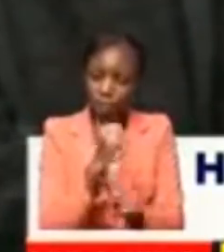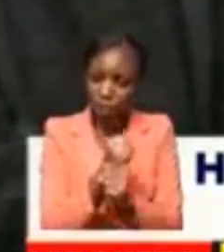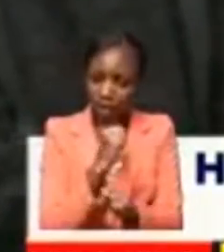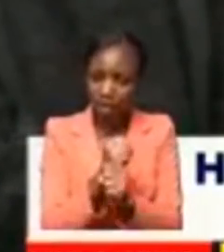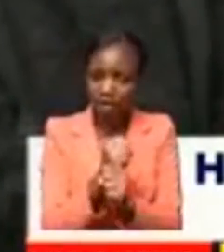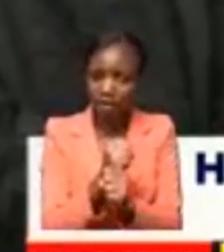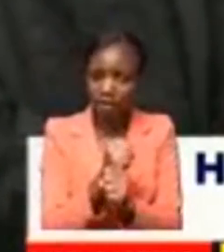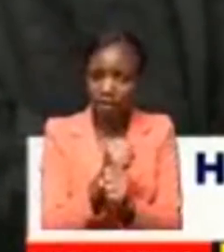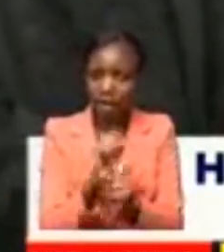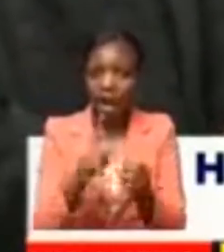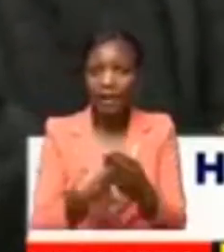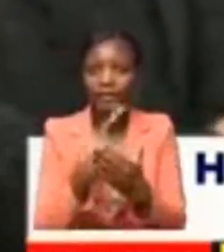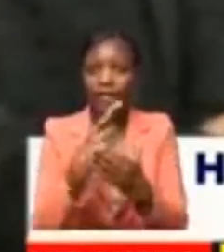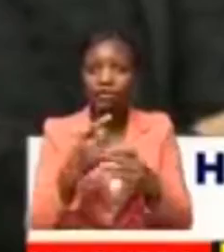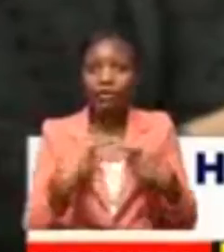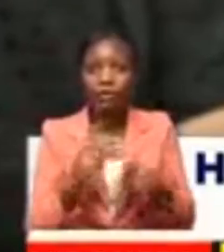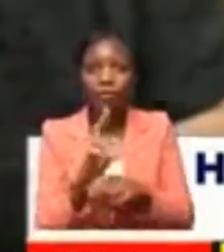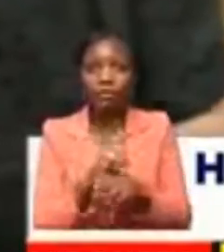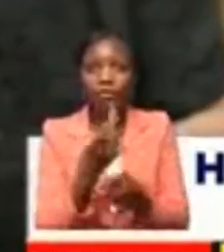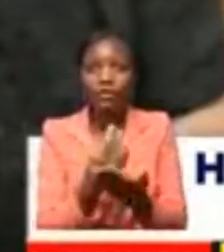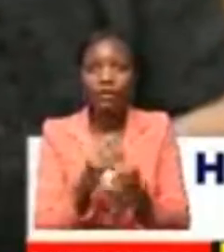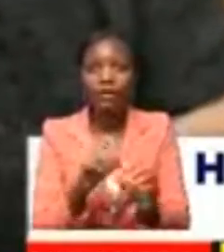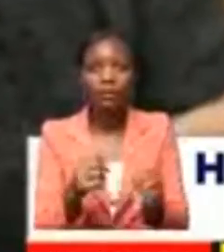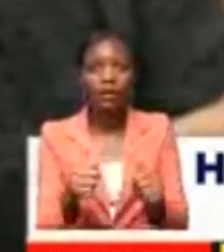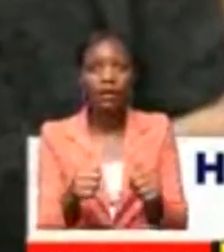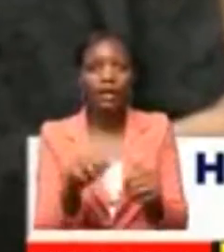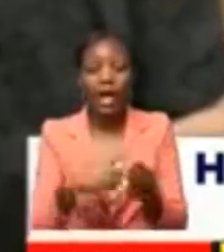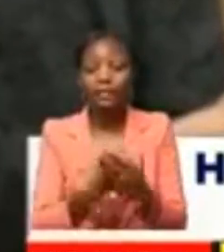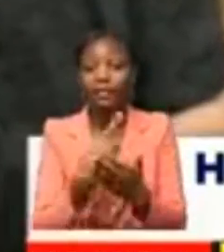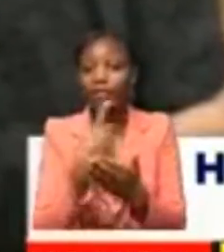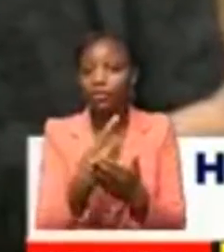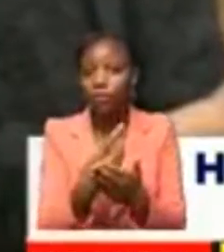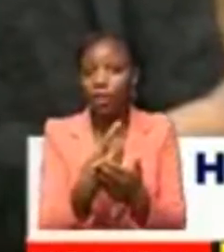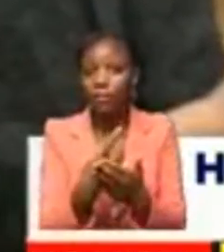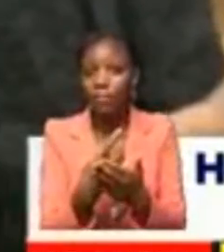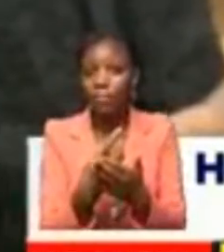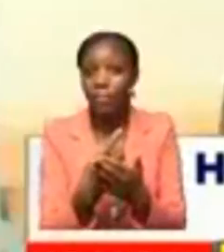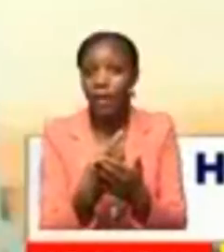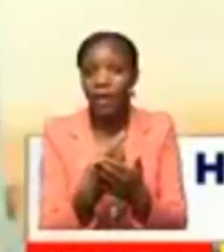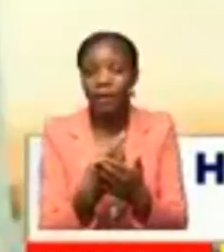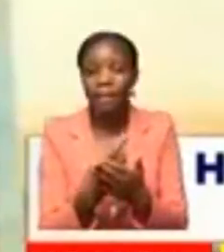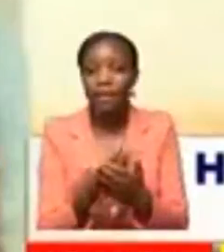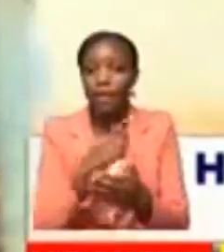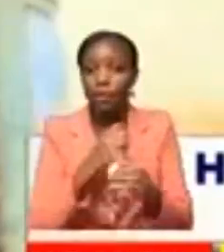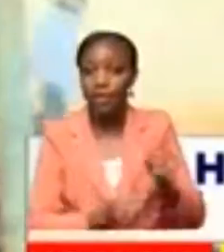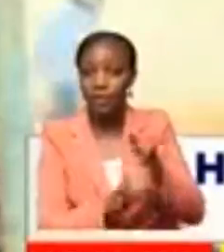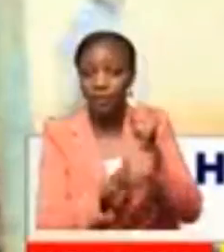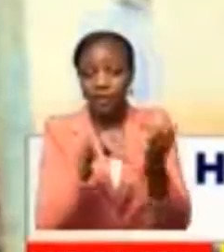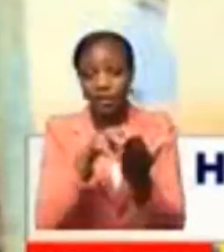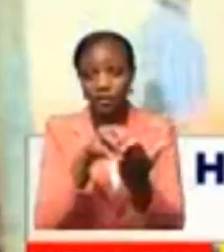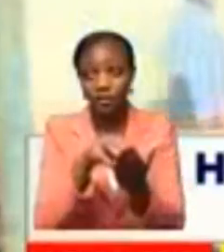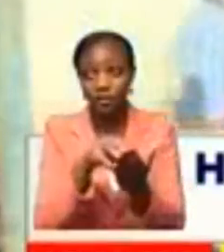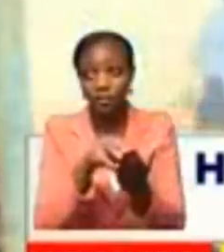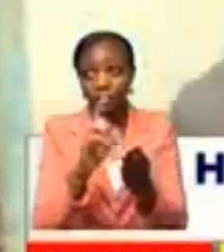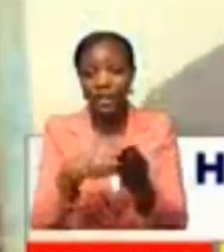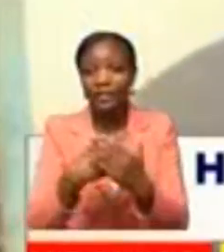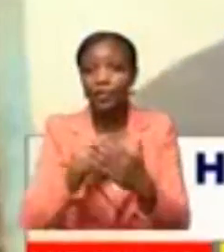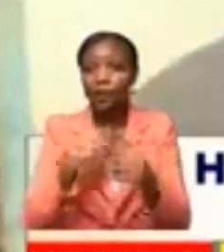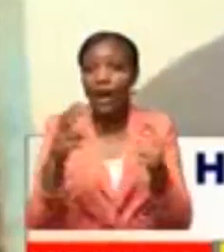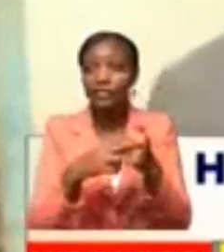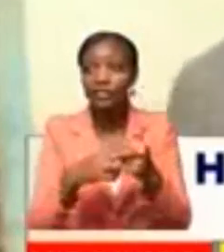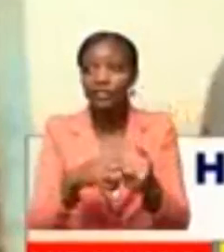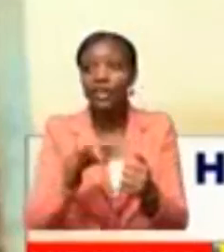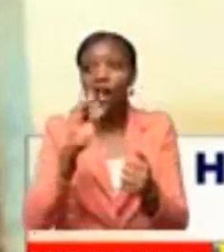sure money are put in place such that those facilities are equipped. Ya, ni vitanda saba pekee ambavyo